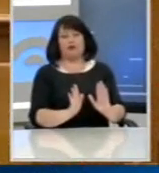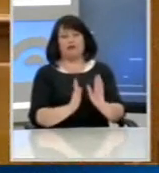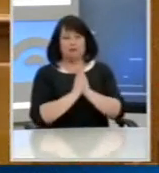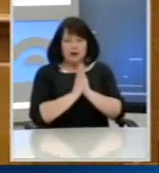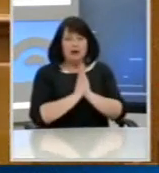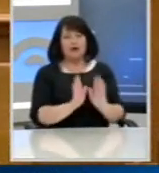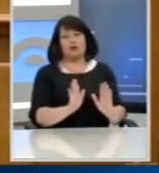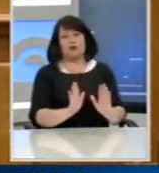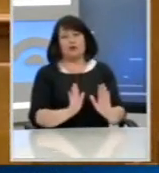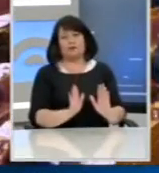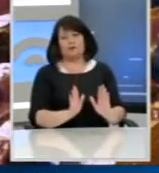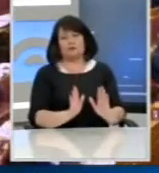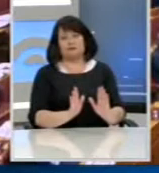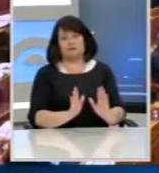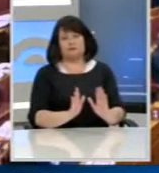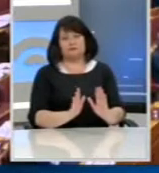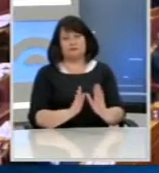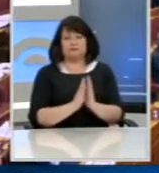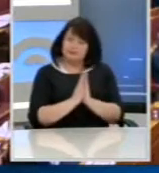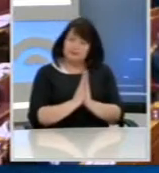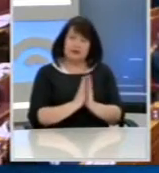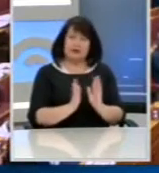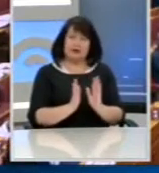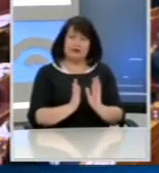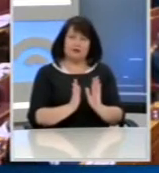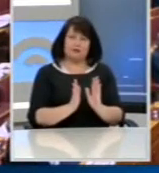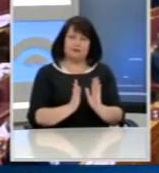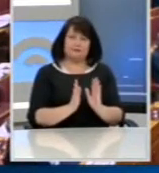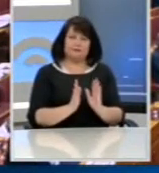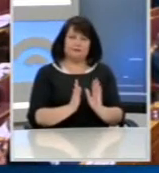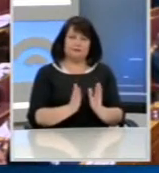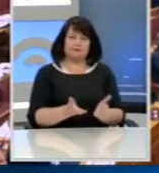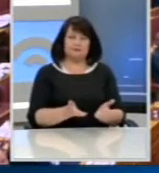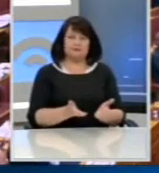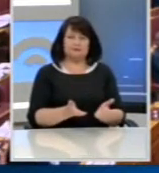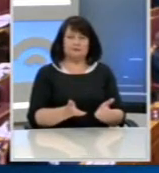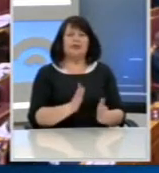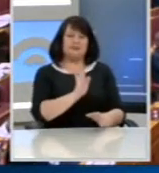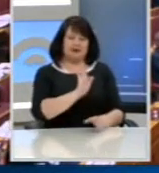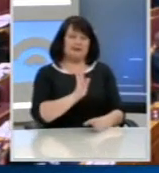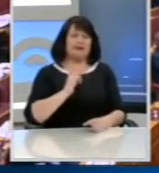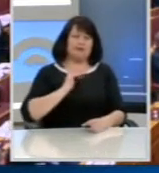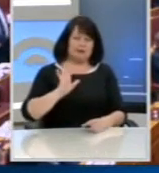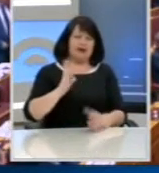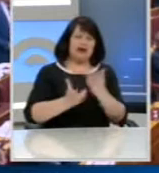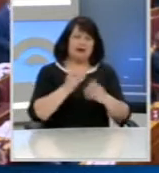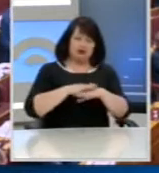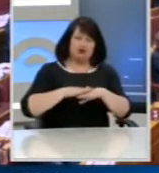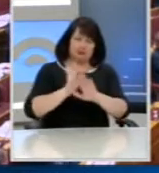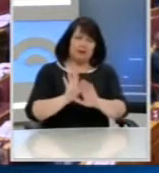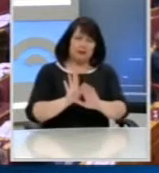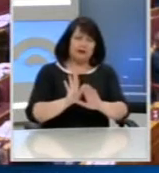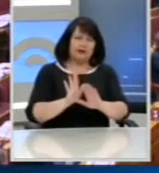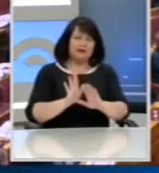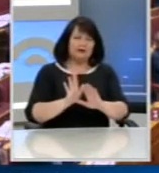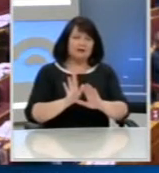πολύ. Σας παρακαλώ πάρα πολύ. Σε τελευταία, σας παρακαλώ, κύριε Πρόεδρε. Κύριε Καμένο, με συγχωρείτε. Εν